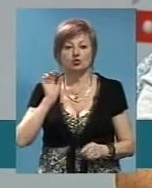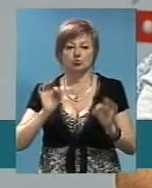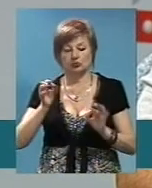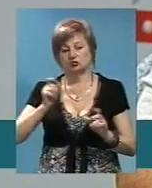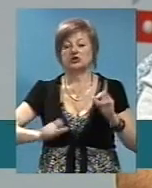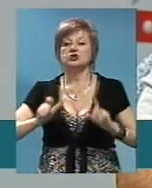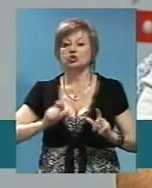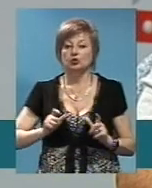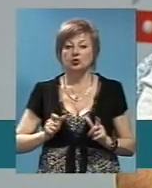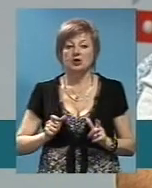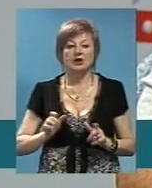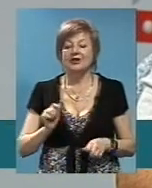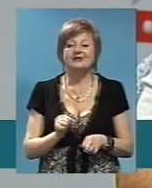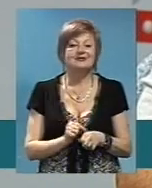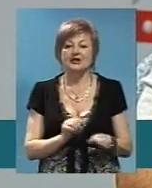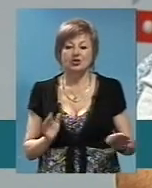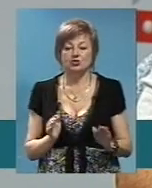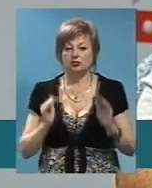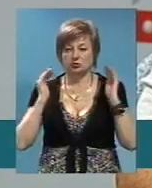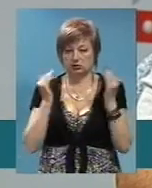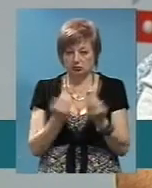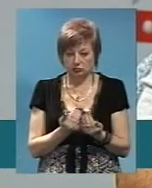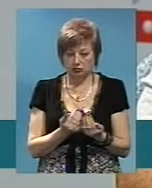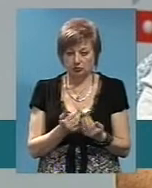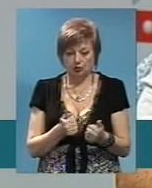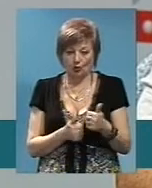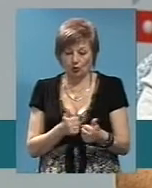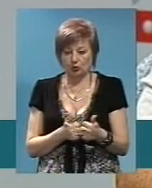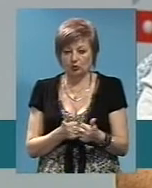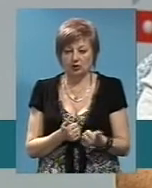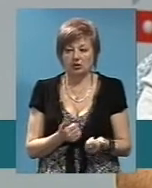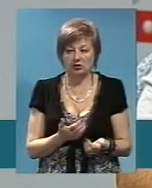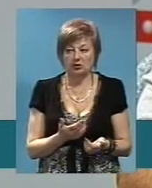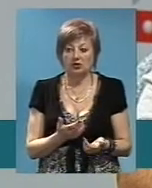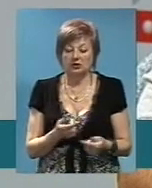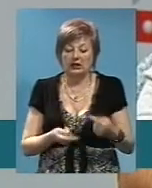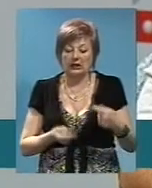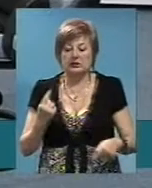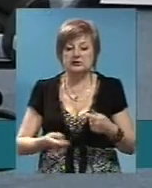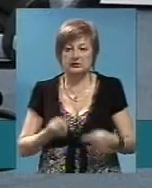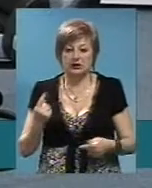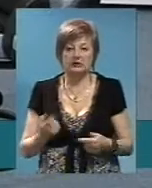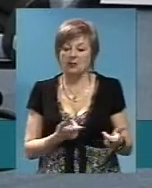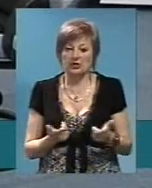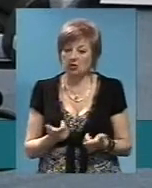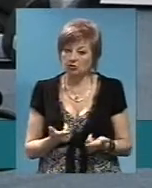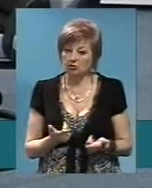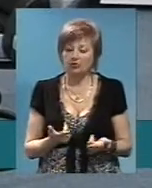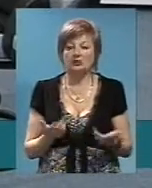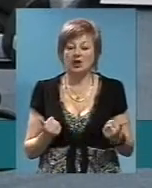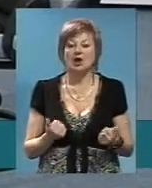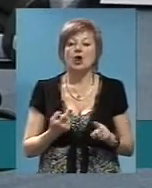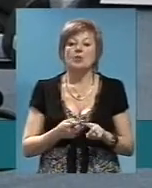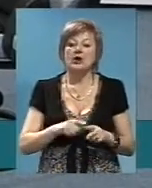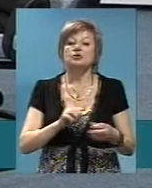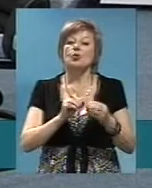вузах і не відчували тієї конкуренції, тобто різниці у якості. Так, дійсно. Тому